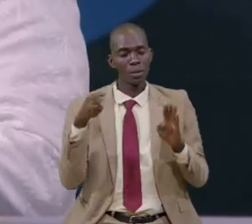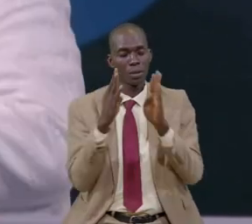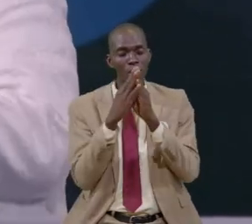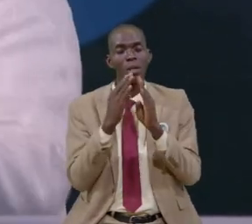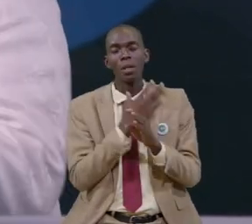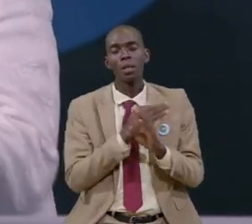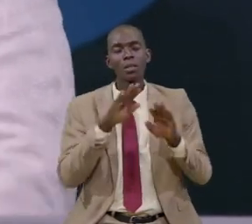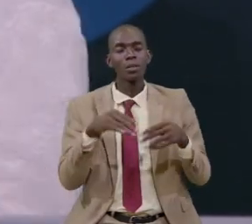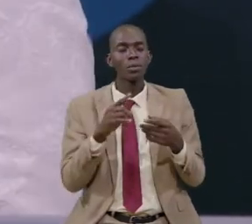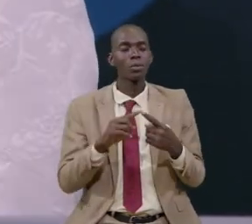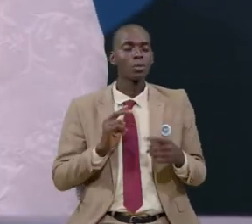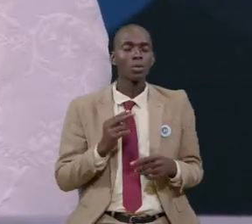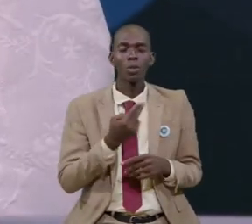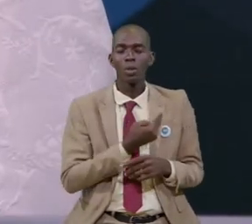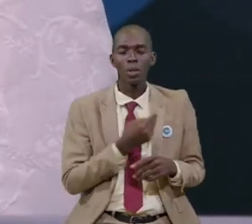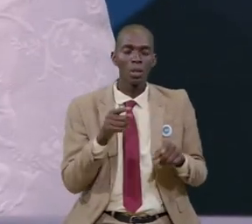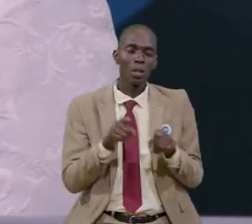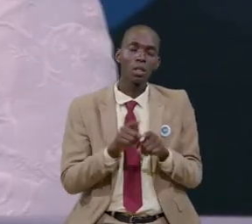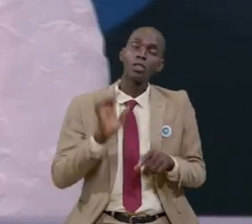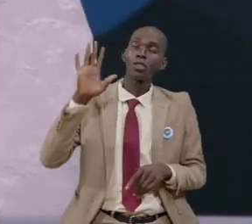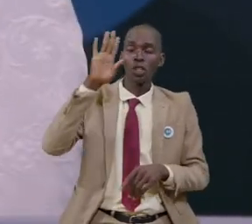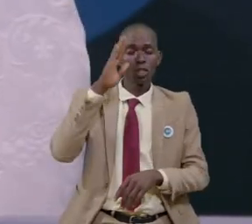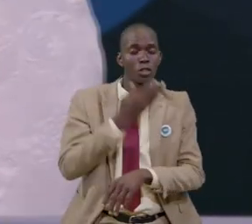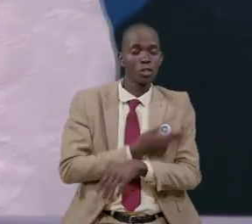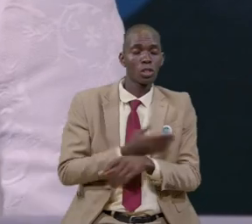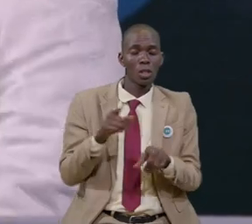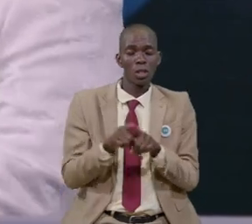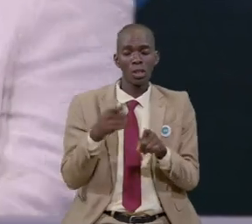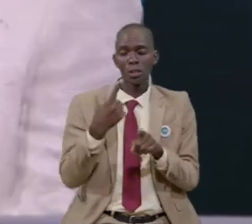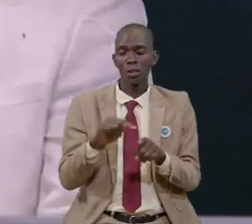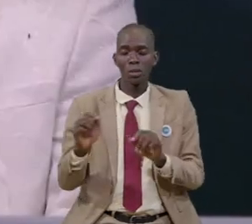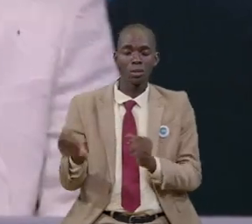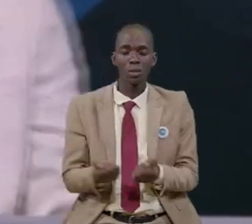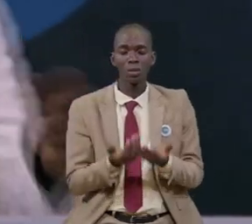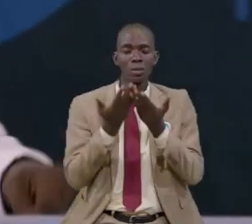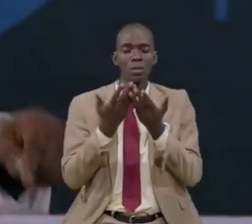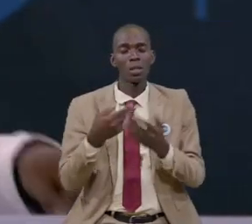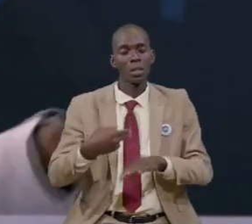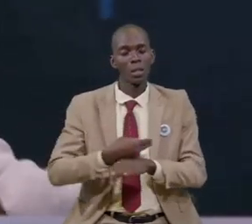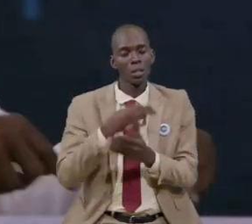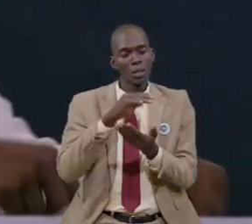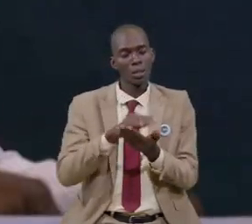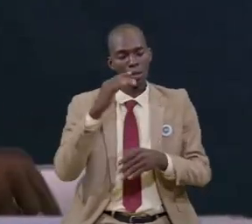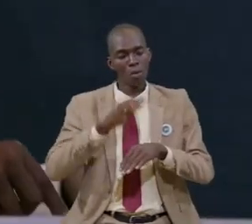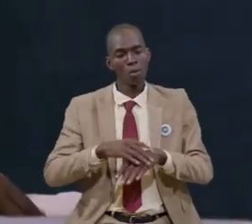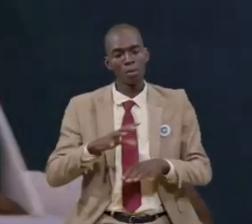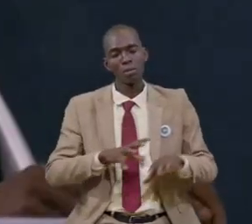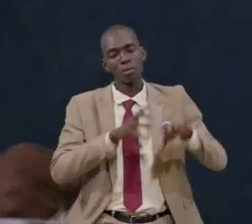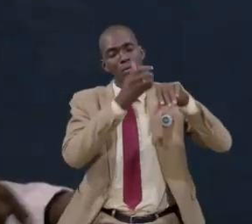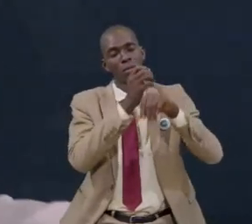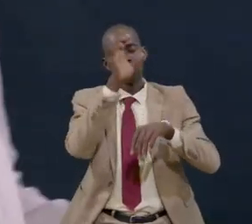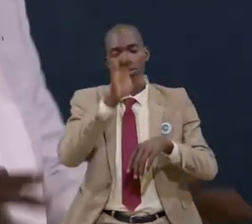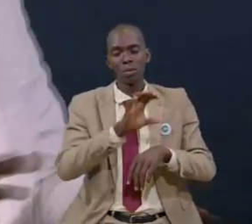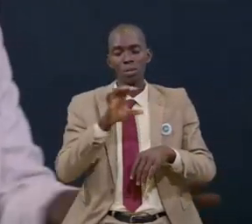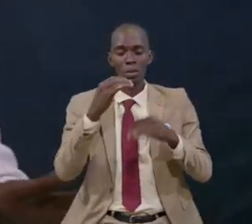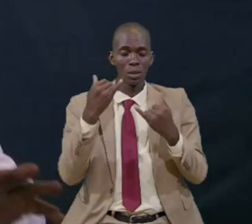Il nous a été donné comme ton fils et l'agneau sacrificiel à la croix du calvaire. Maintenant,